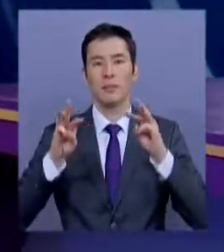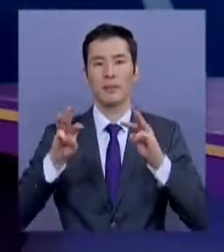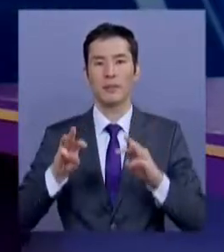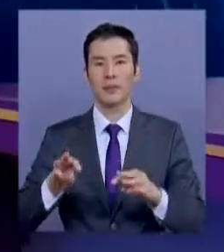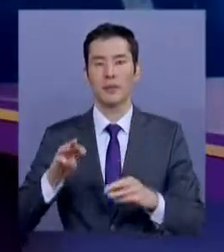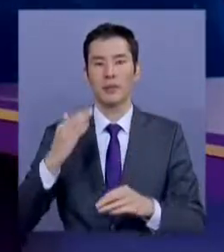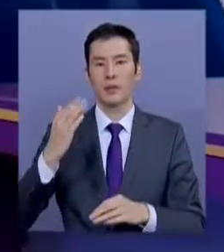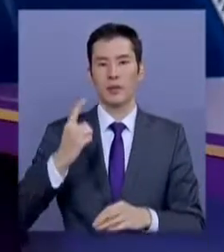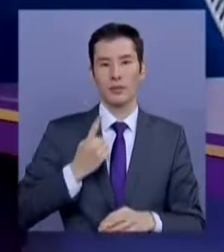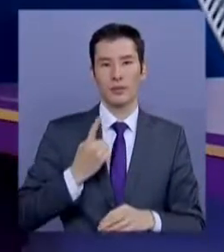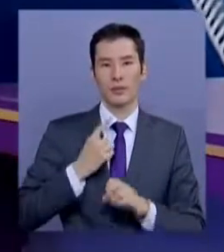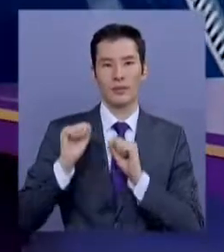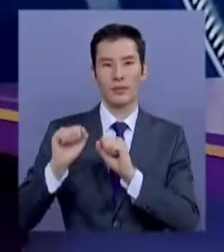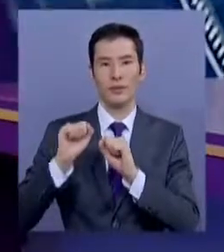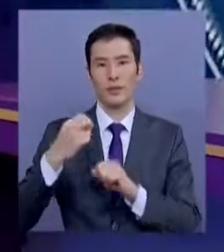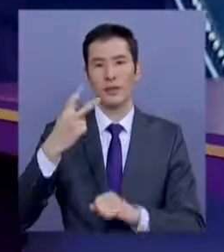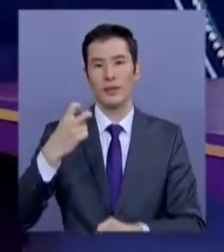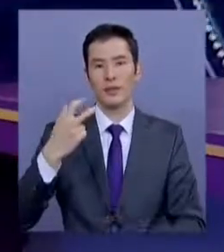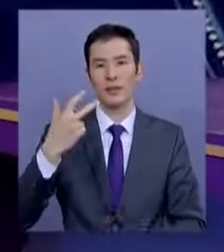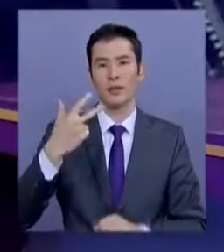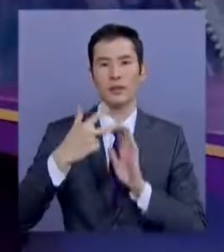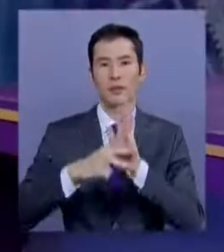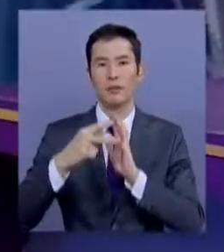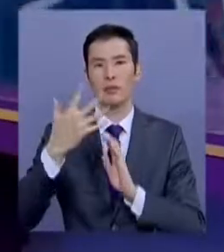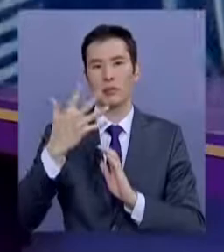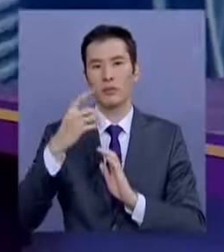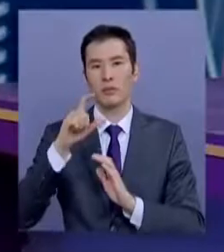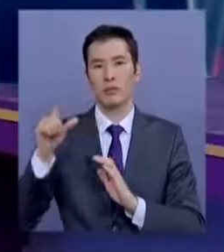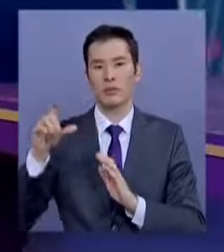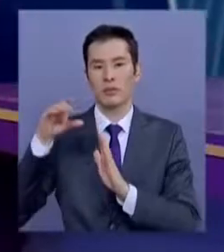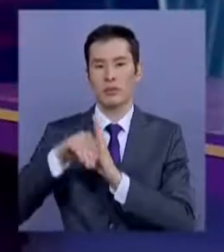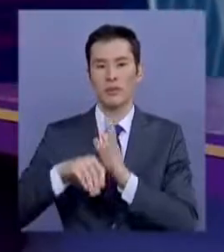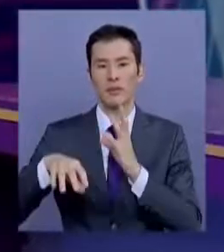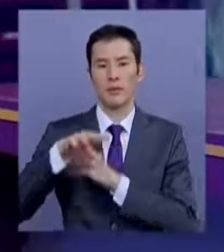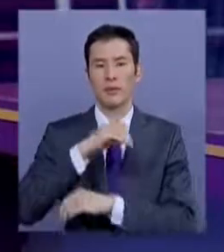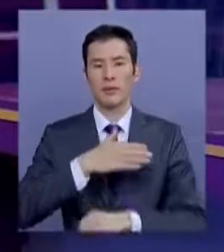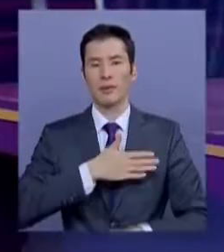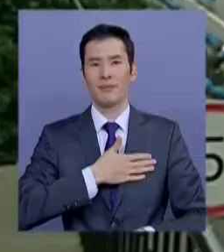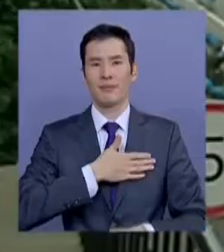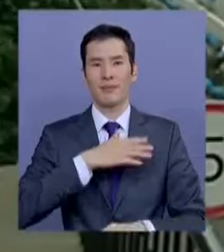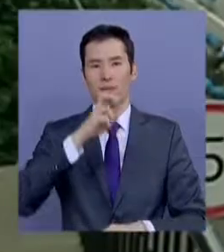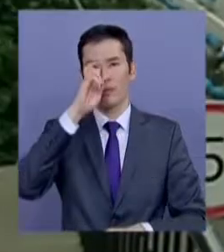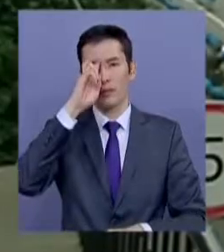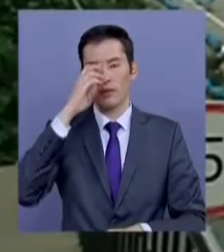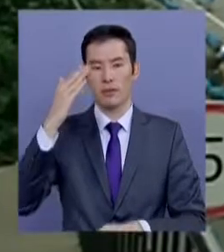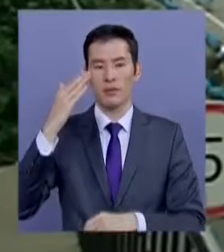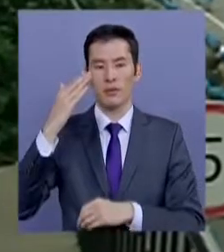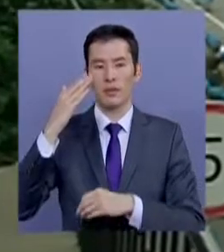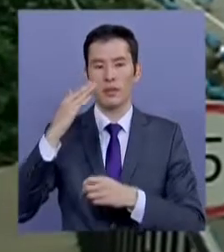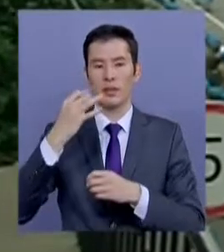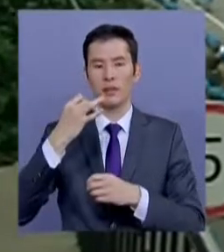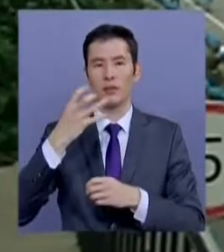президенттің күзет қызметі 285 сарбазбен толықты. Ан қабылдаған жас сарбаздар енді мемлекет басшысынан бөлік